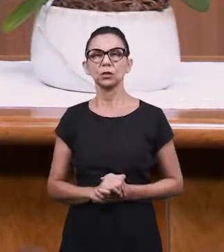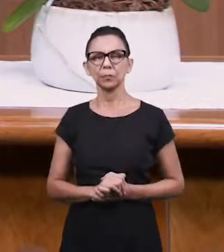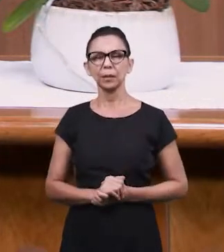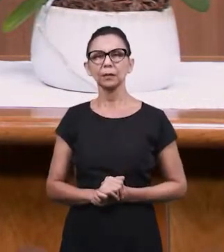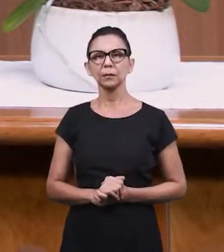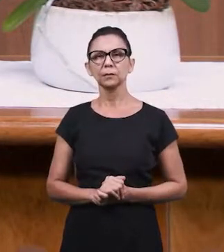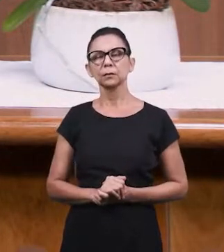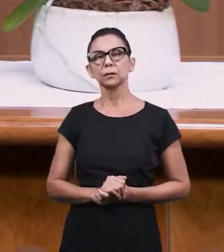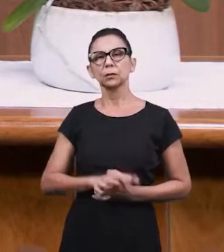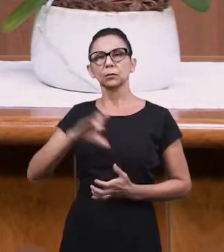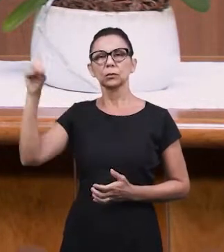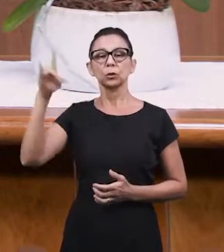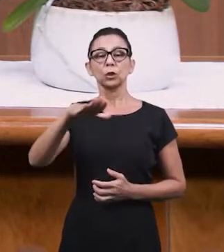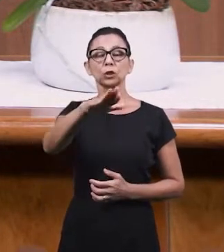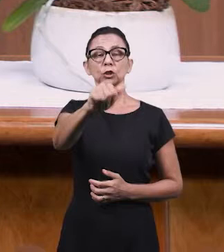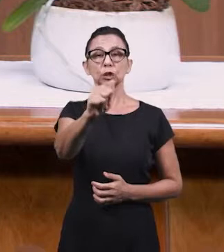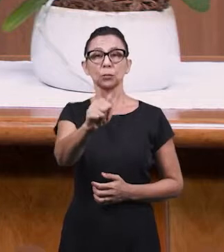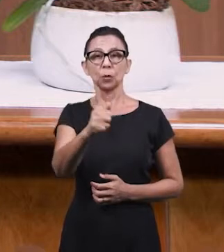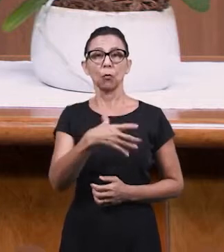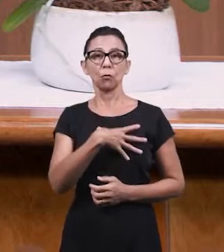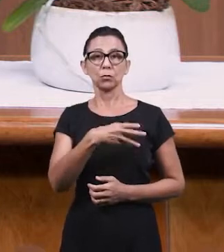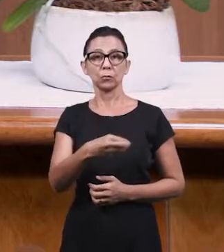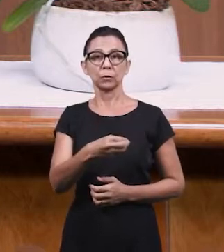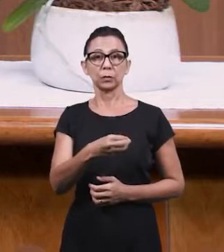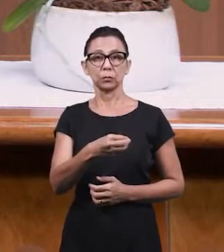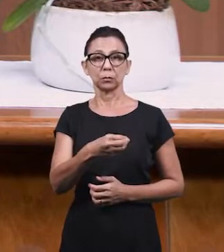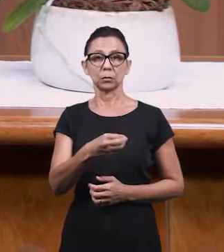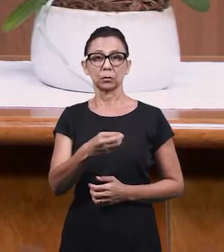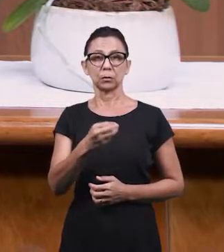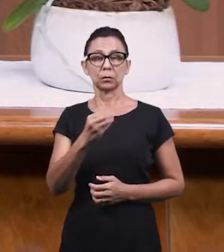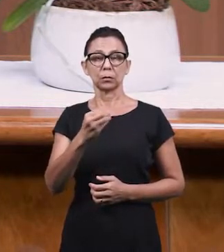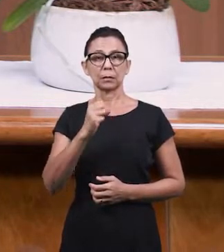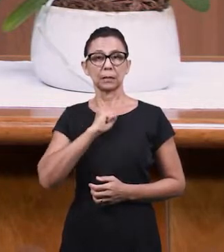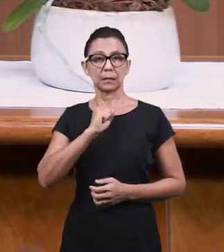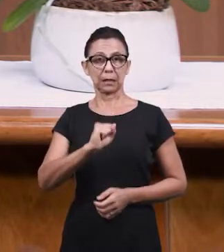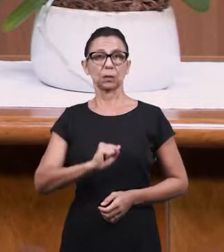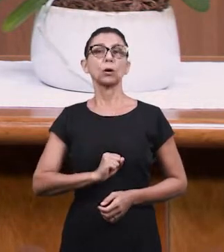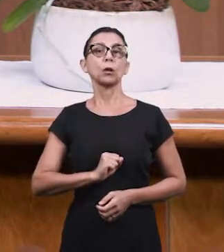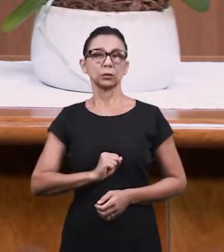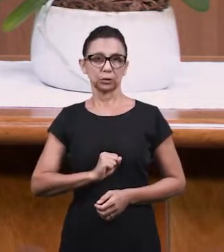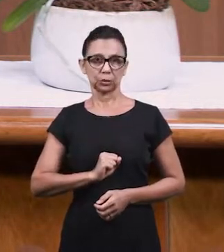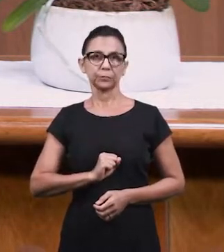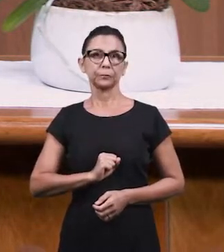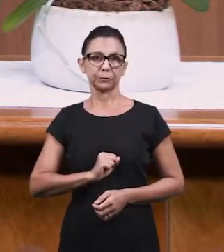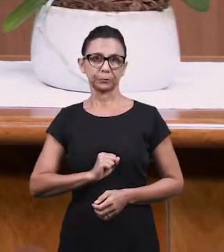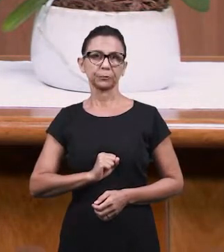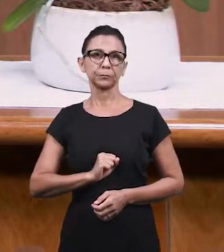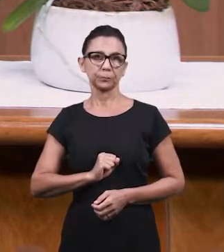pendant l'ordination d'Aaron?